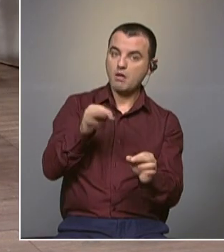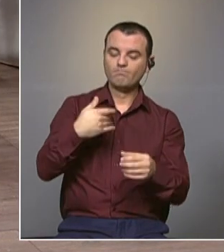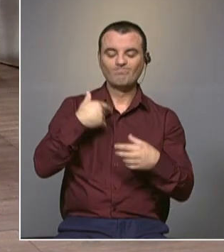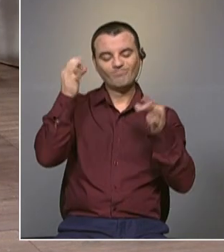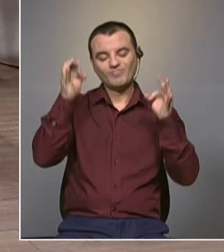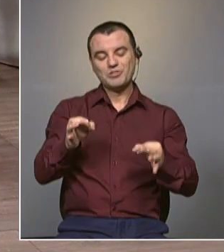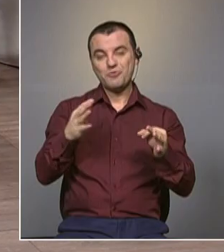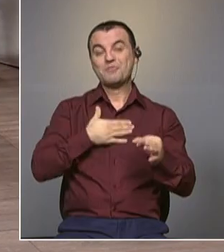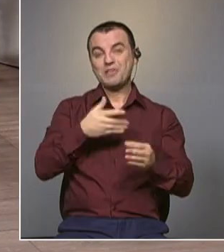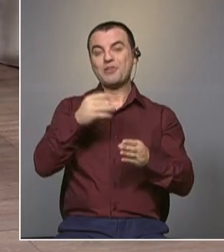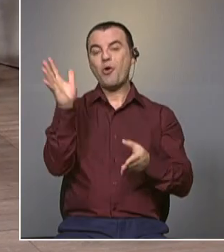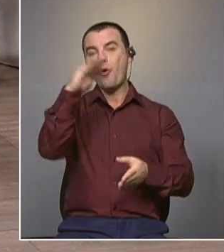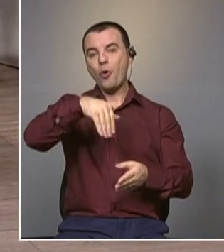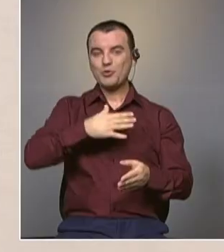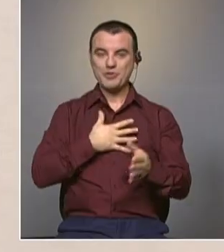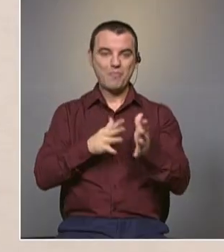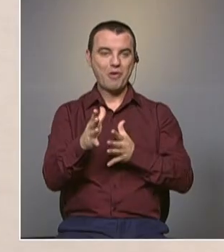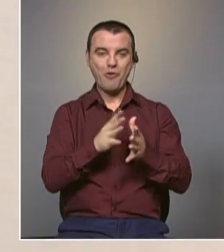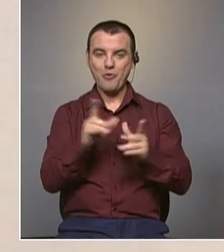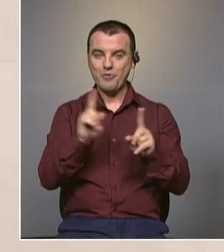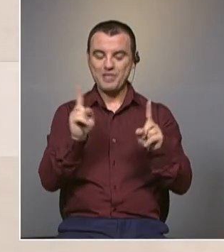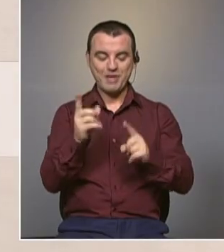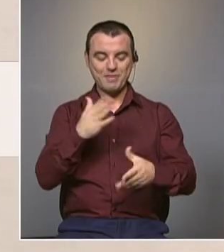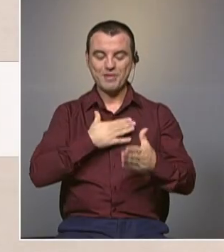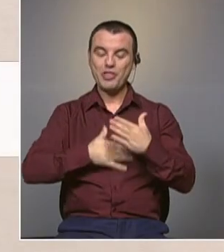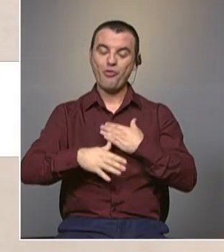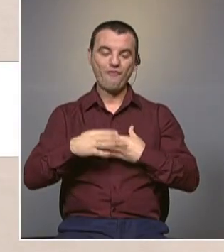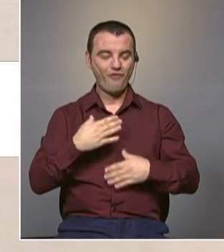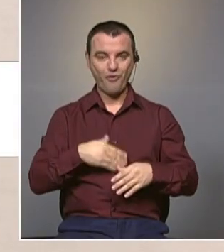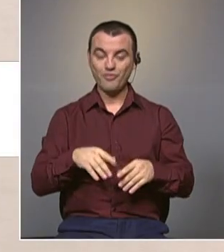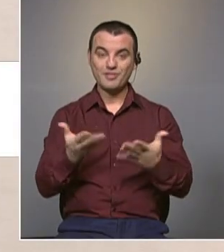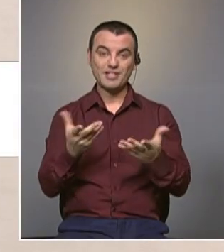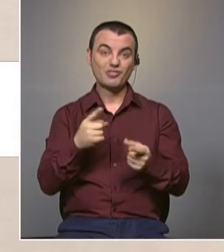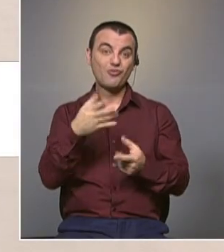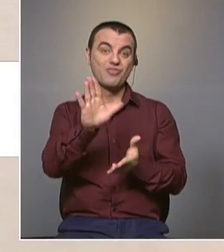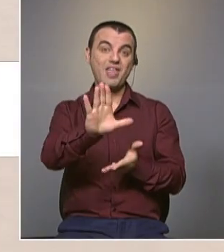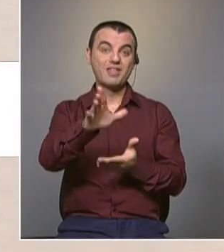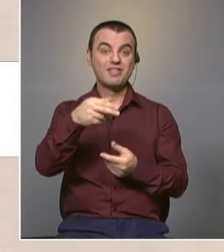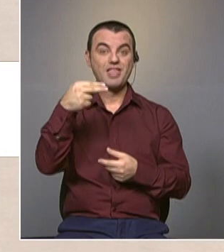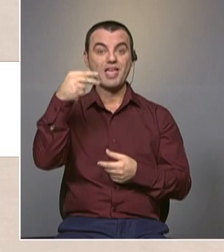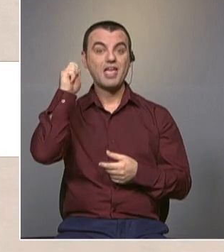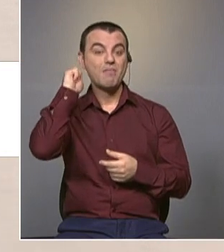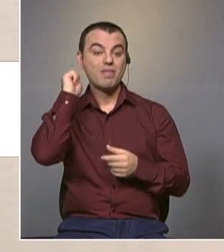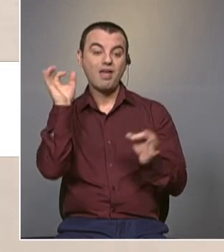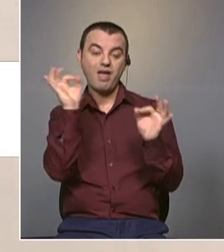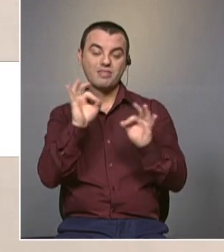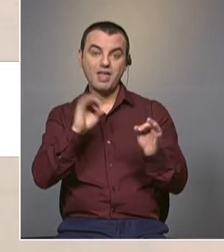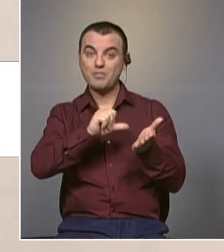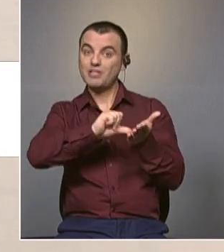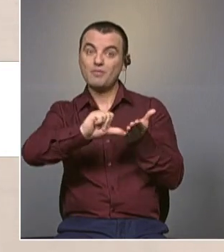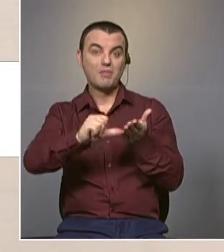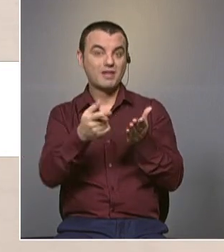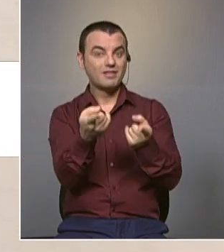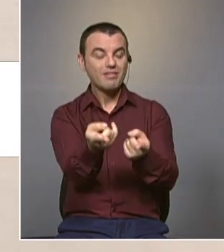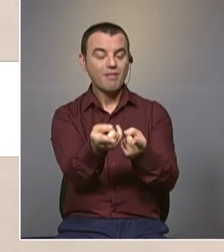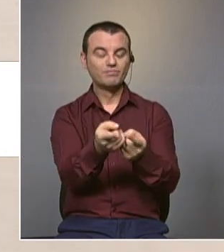има хора, които няма да бъдат доволни, че може би имената им не са споменати по най-достойния начин. Но